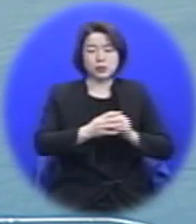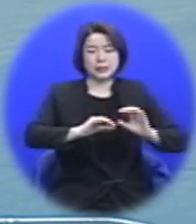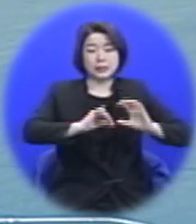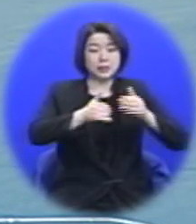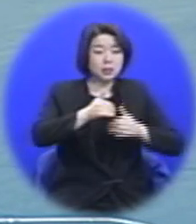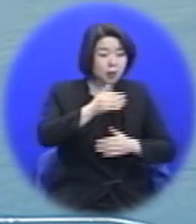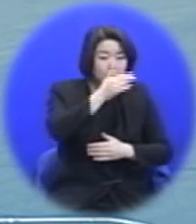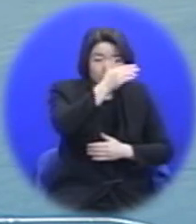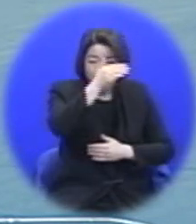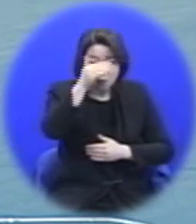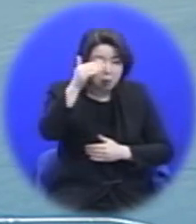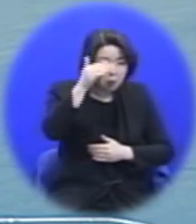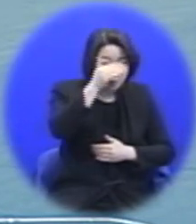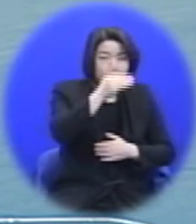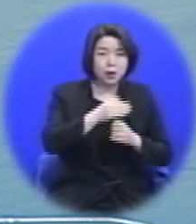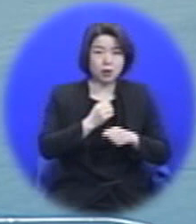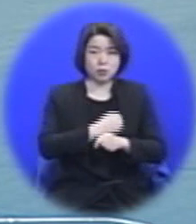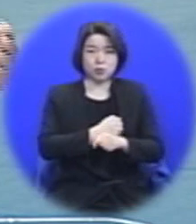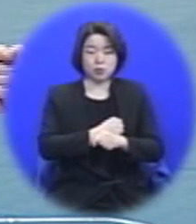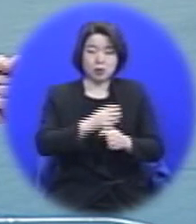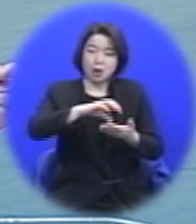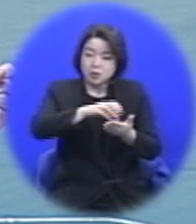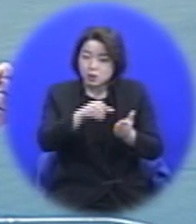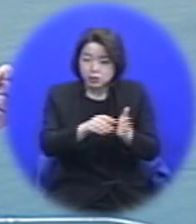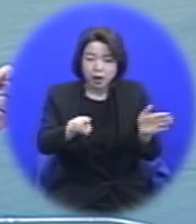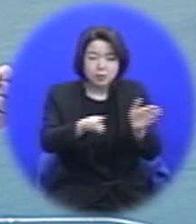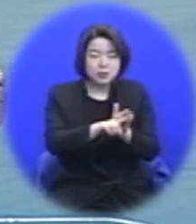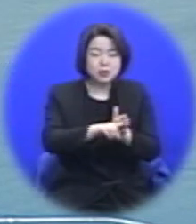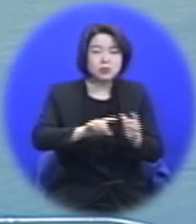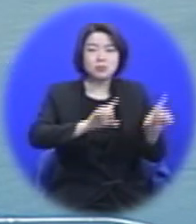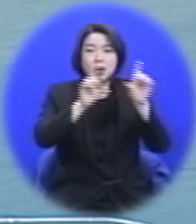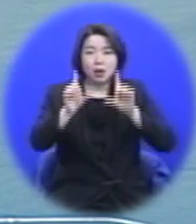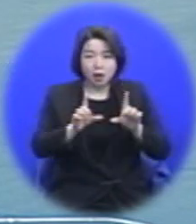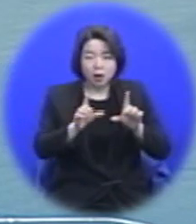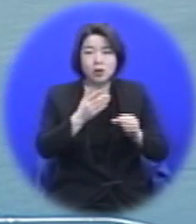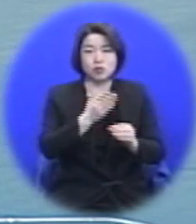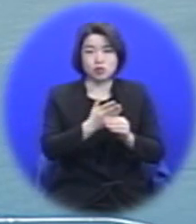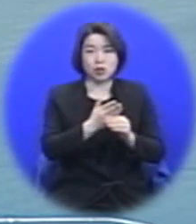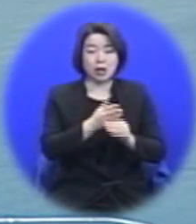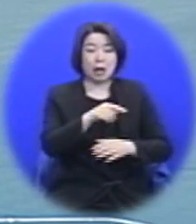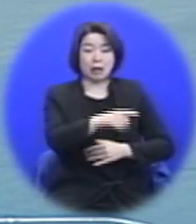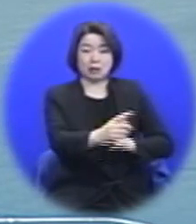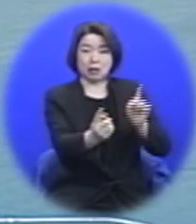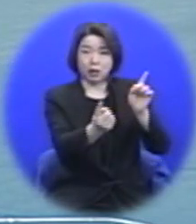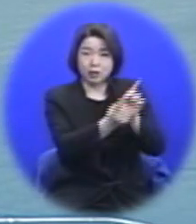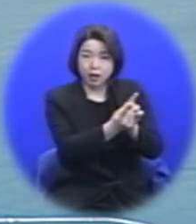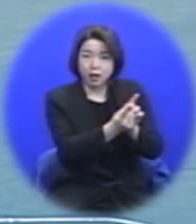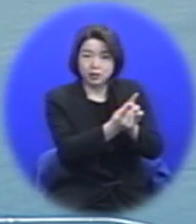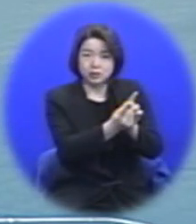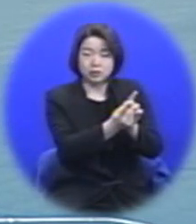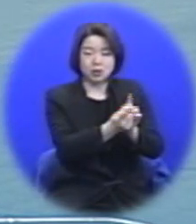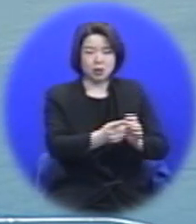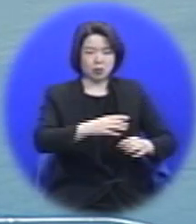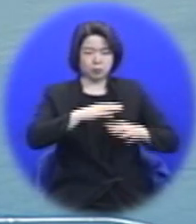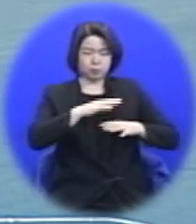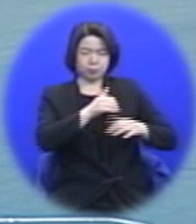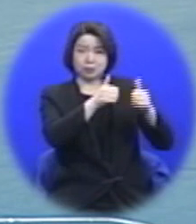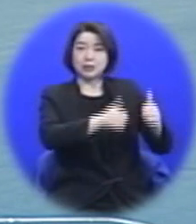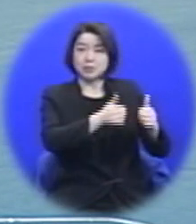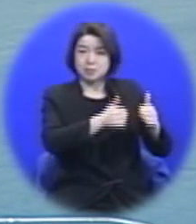세상을 기웃거리고 그리고 적당하게 신앙생활 하다가 그가 당하는 무서운